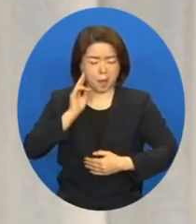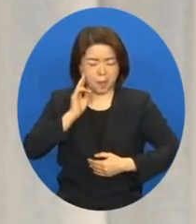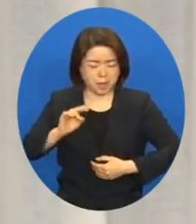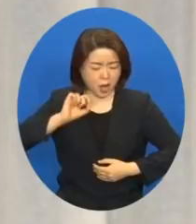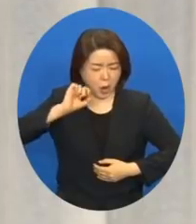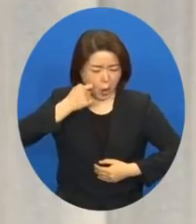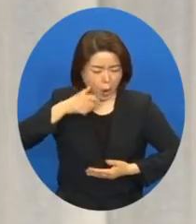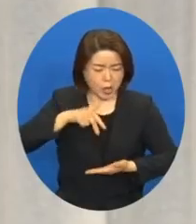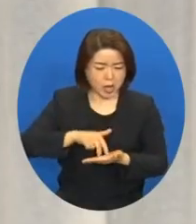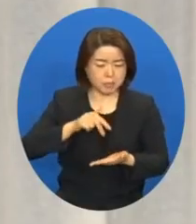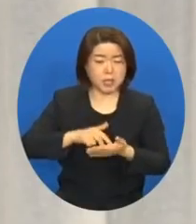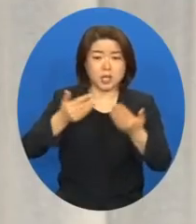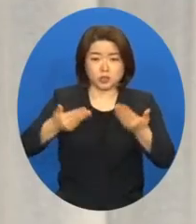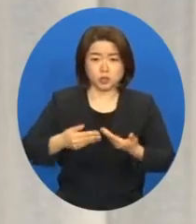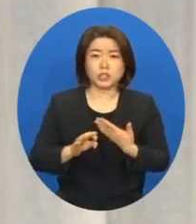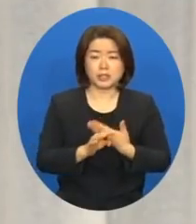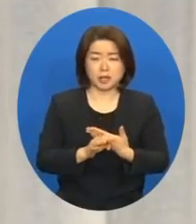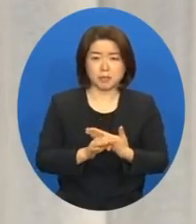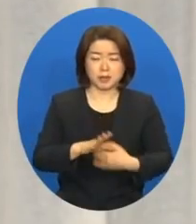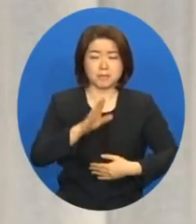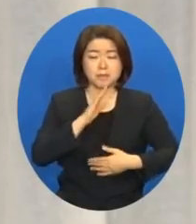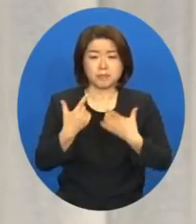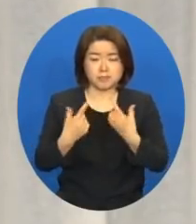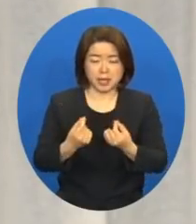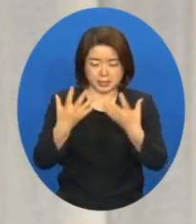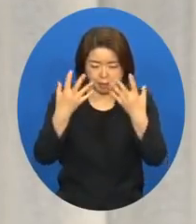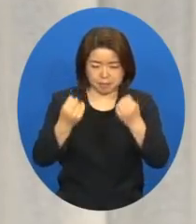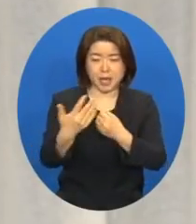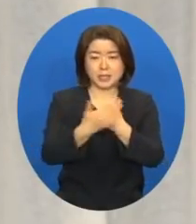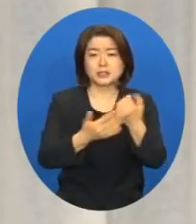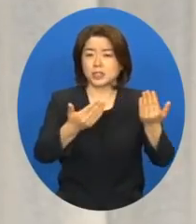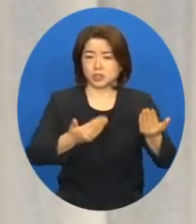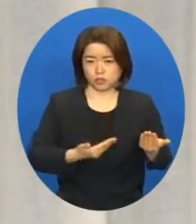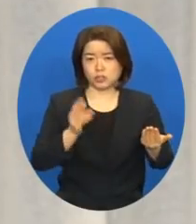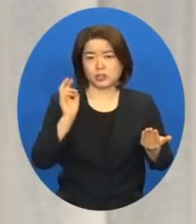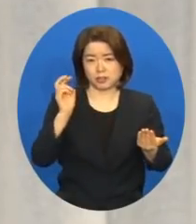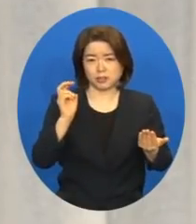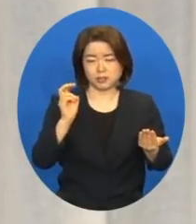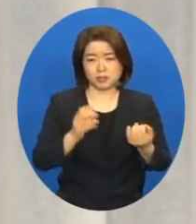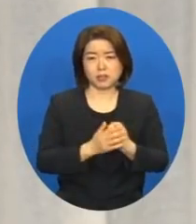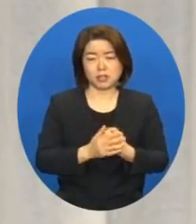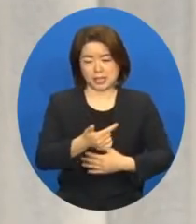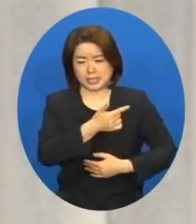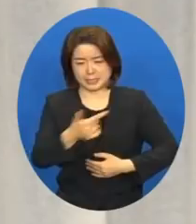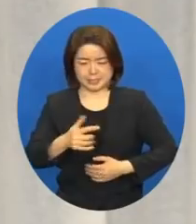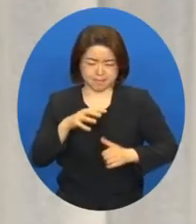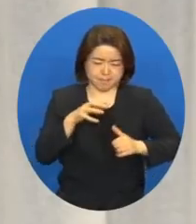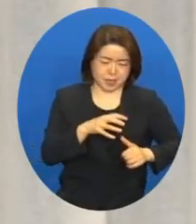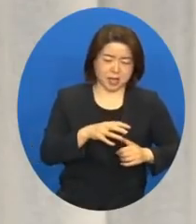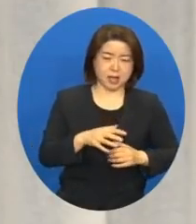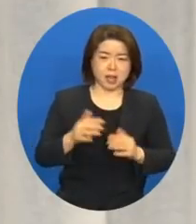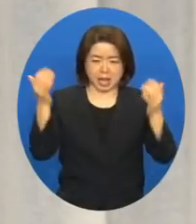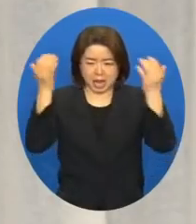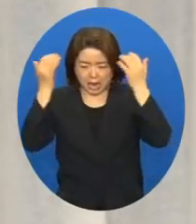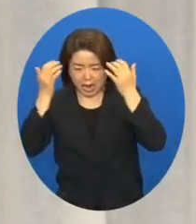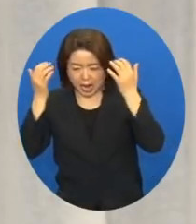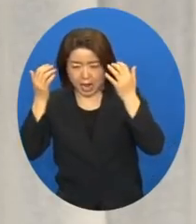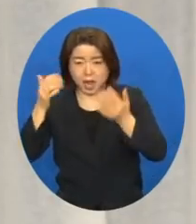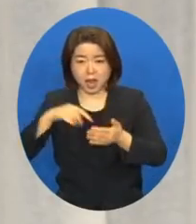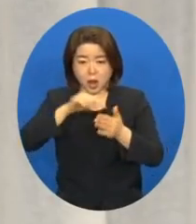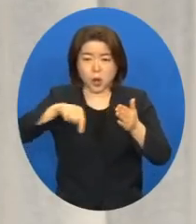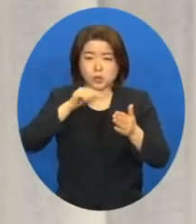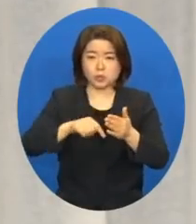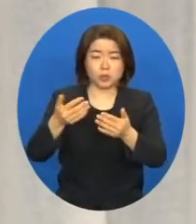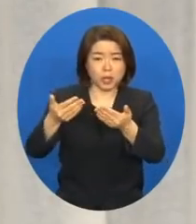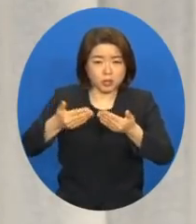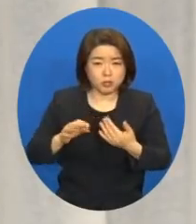처지에 처하게 하신다면 마땅히 많은 은혜를 주시지 않겠는가? 큰 압박과 시련 가운데 처하게